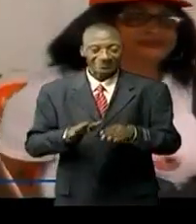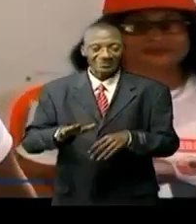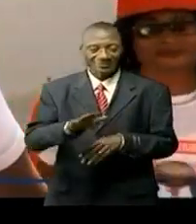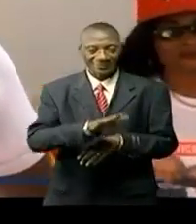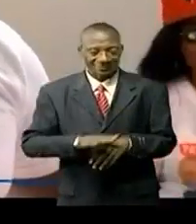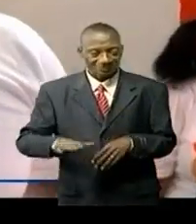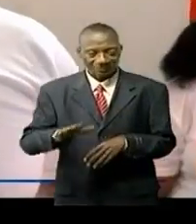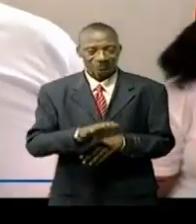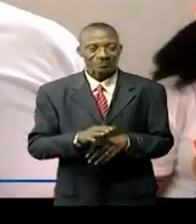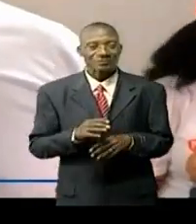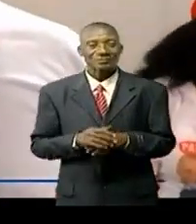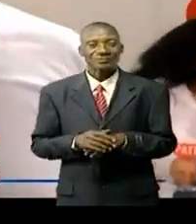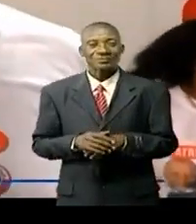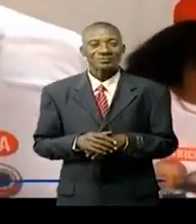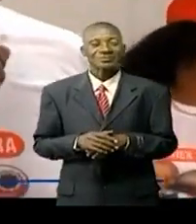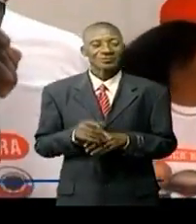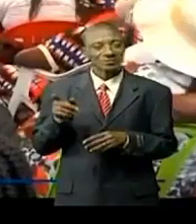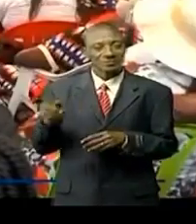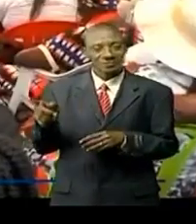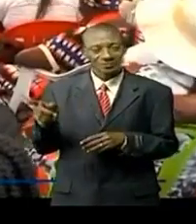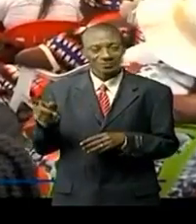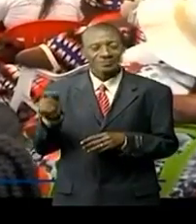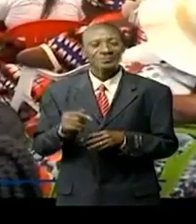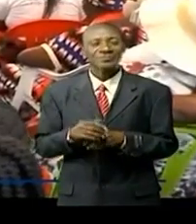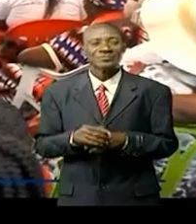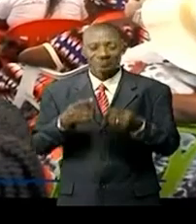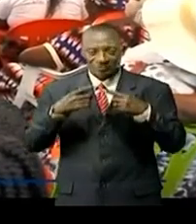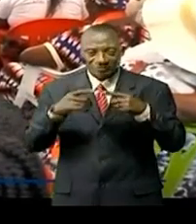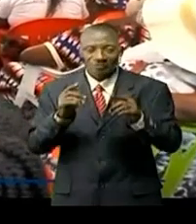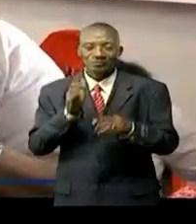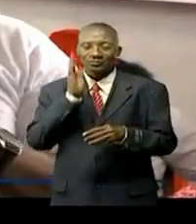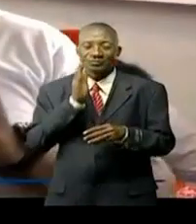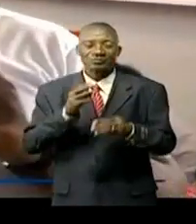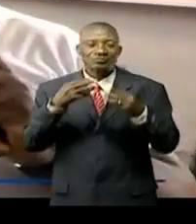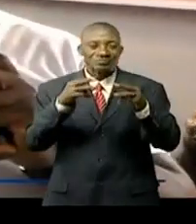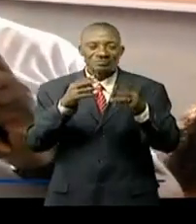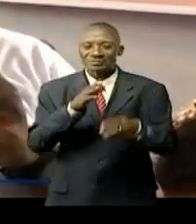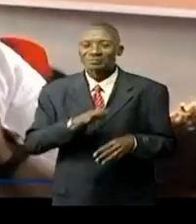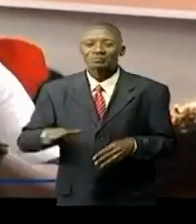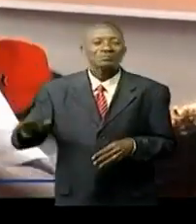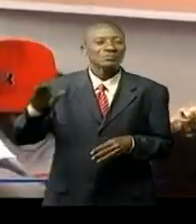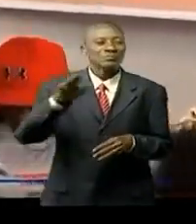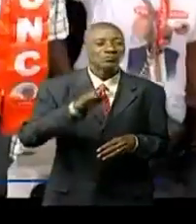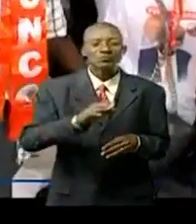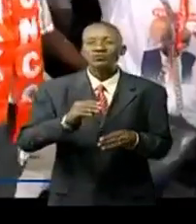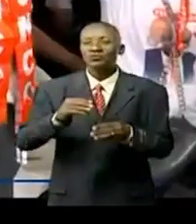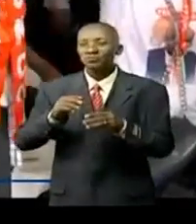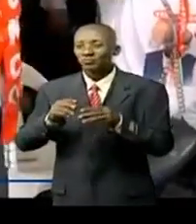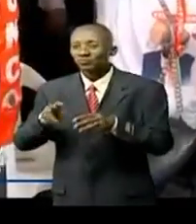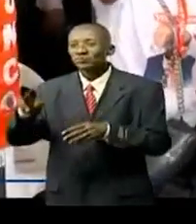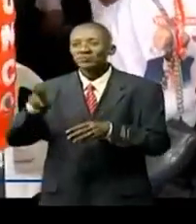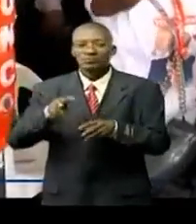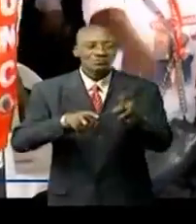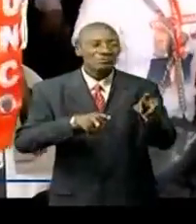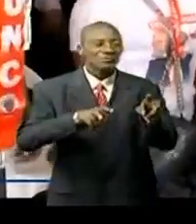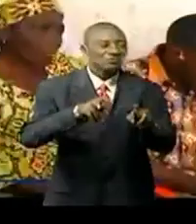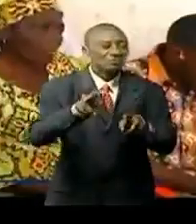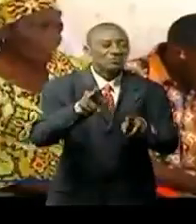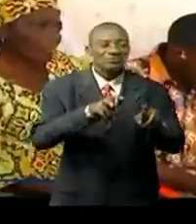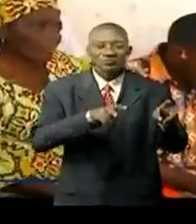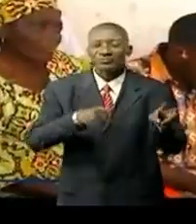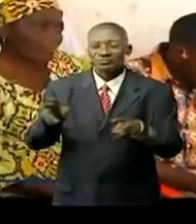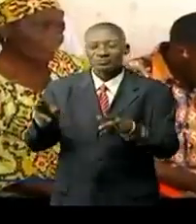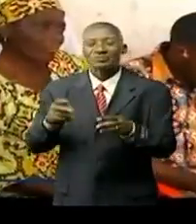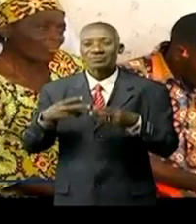politique Patrick Kawara partout où il passe. Il multiplie des descentes dans des différentes fédérations pour cette cause